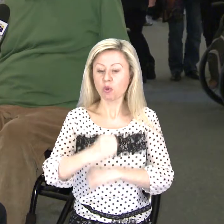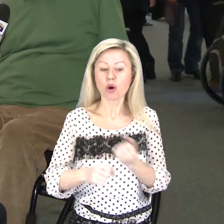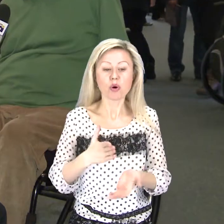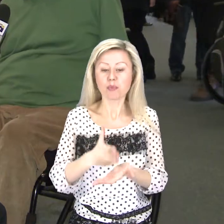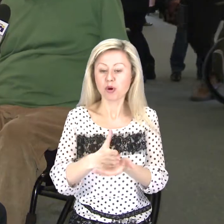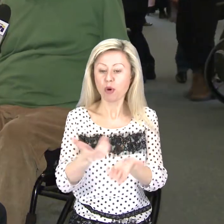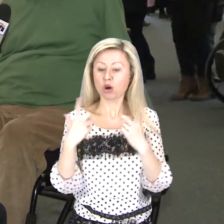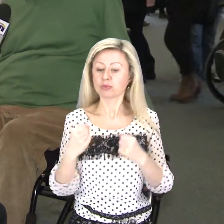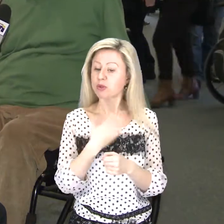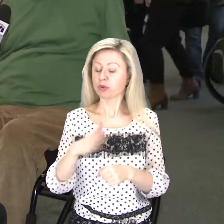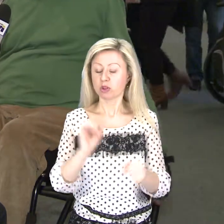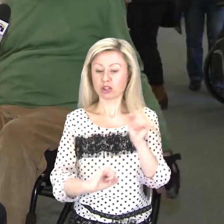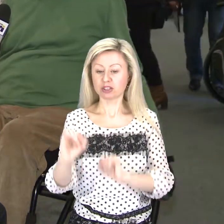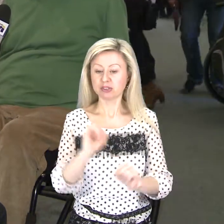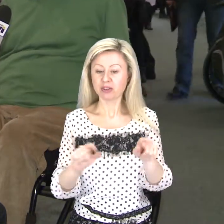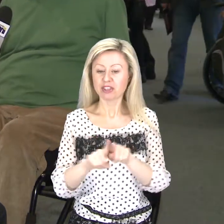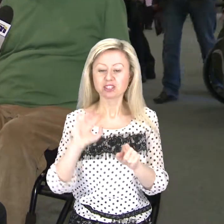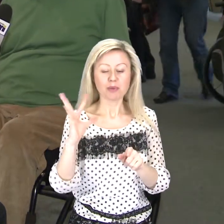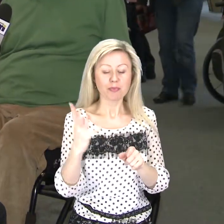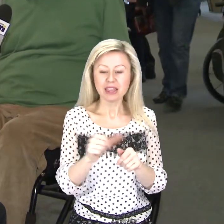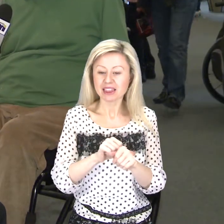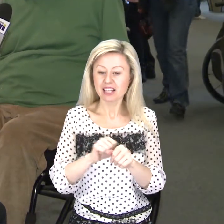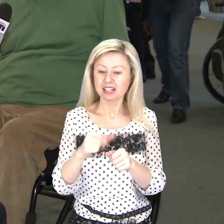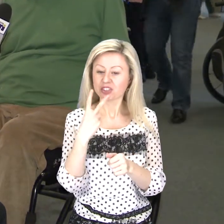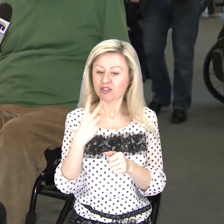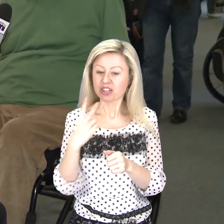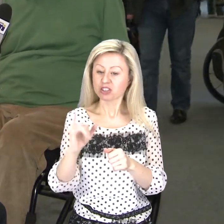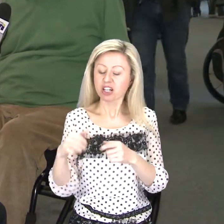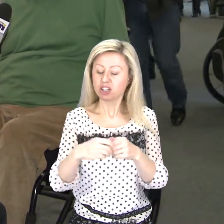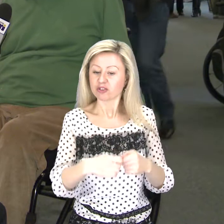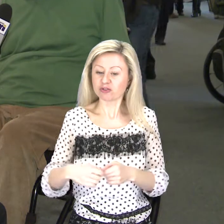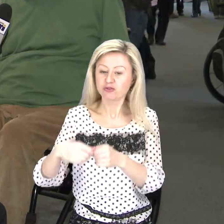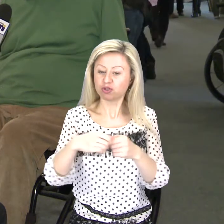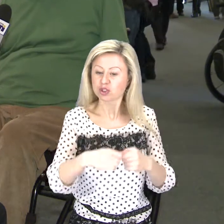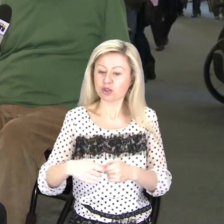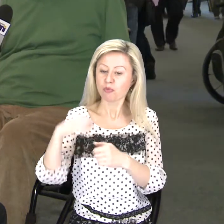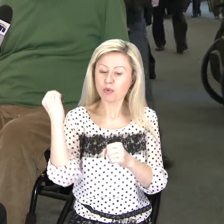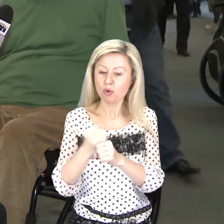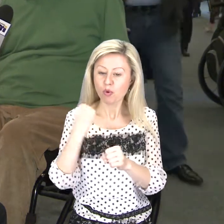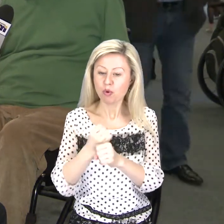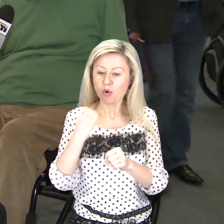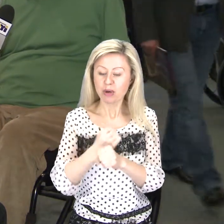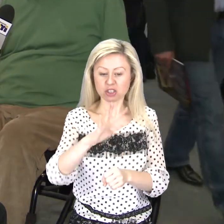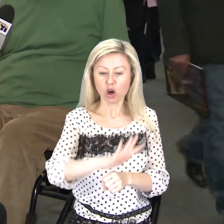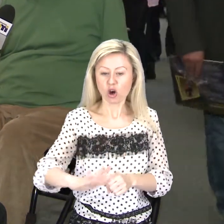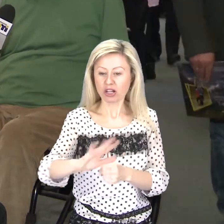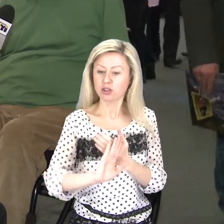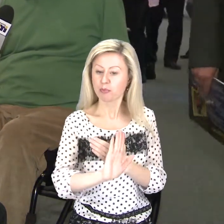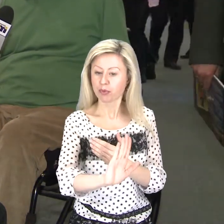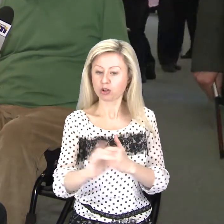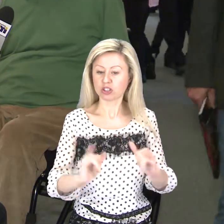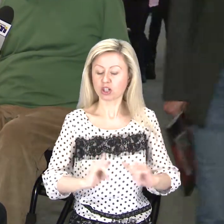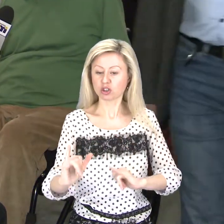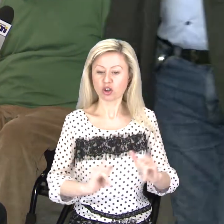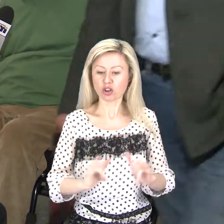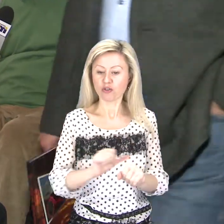osób niepełnosprawnych, ale też bardzo pięknie pokazuje współpracę z Urzędem Marszałkowskim. Pokazuje, że to środowisko organizacji pozarządowych na